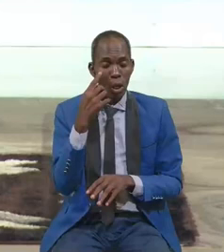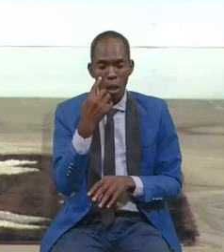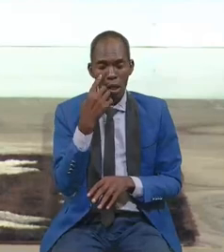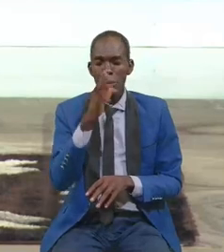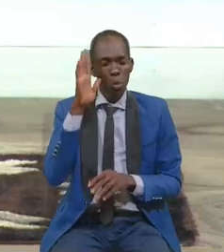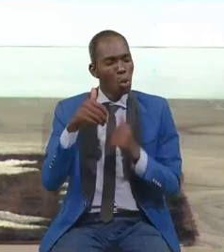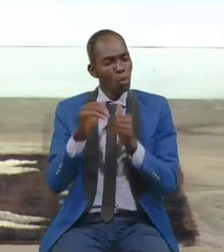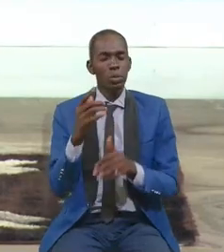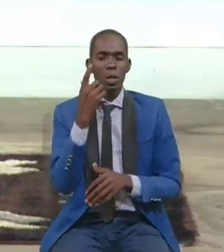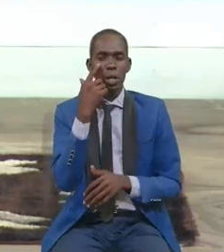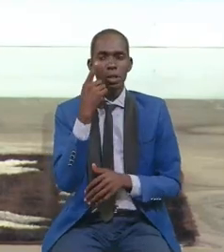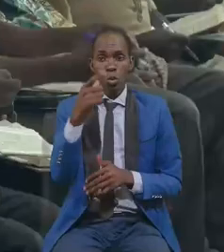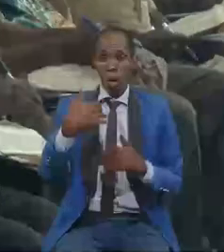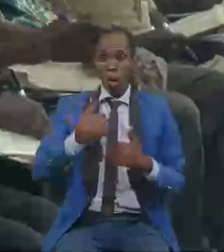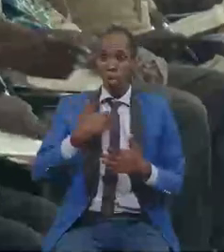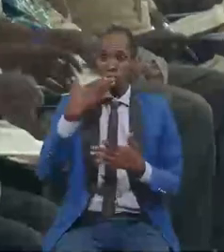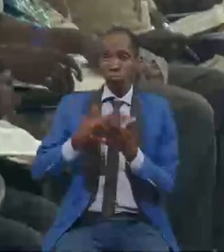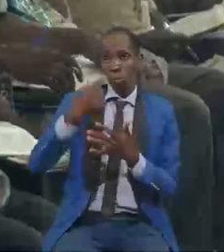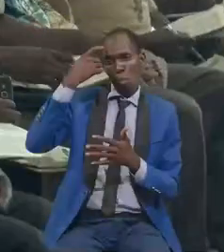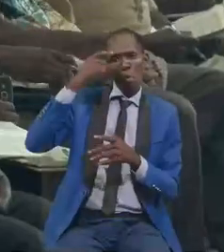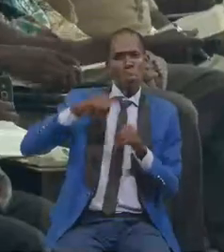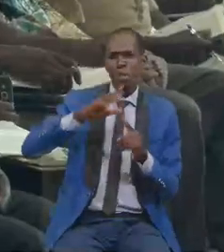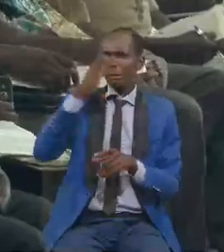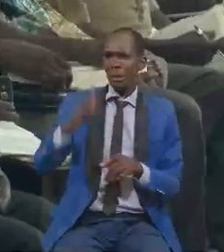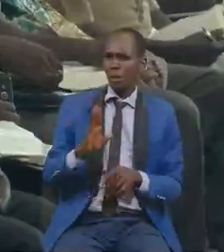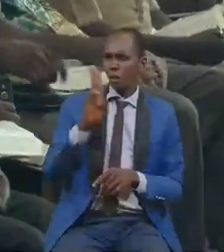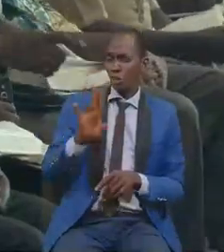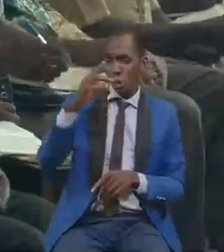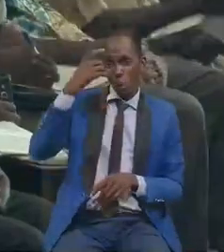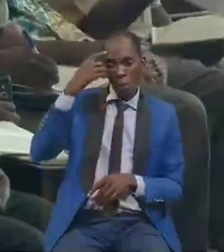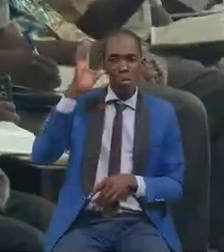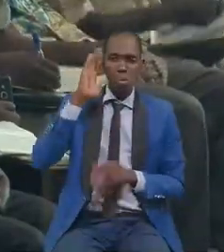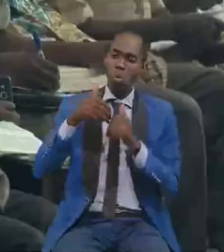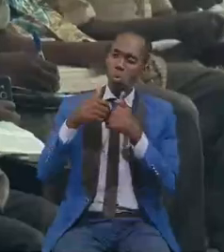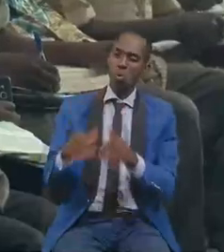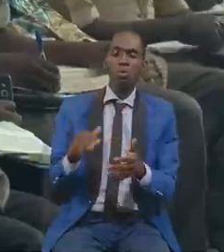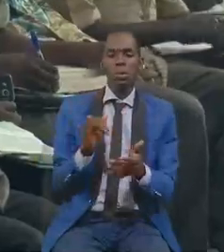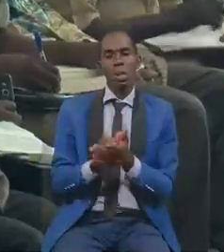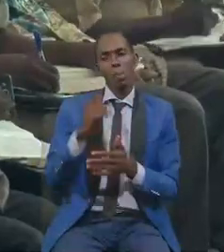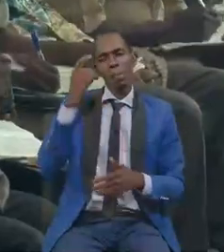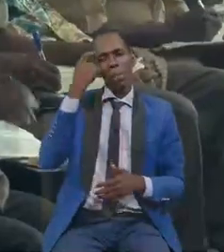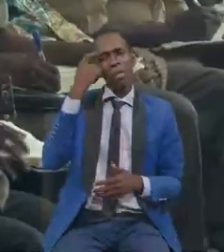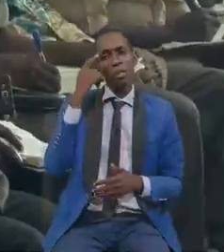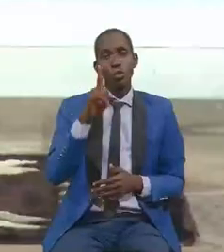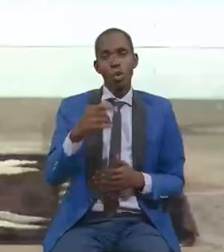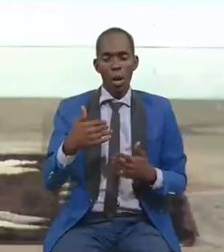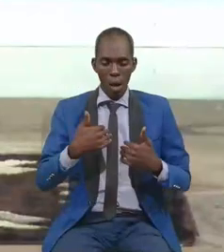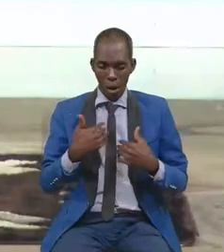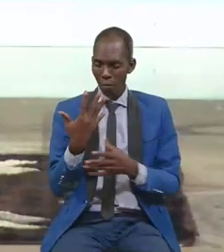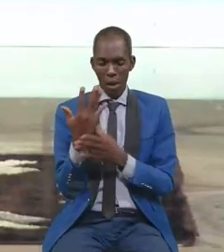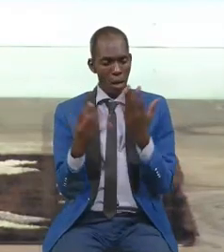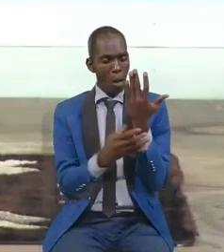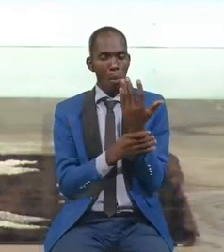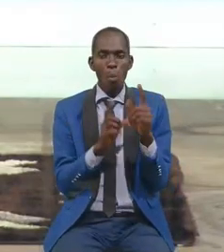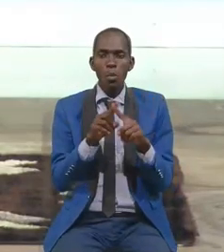un esprit, une mémoire que vous n'utilisez pas, vous allez perdre cela. Vous avez un cerveau que vous n'utilisez pas, vous allez perdre cela. Vous avez une main que vous ne l'utilisez